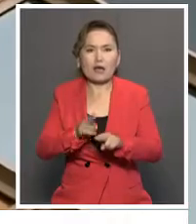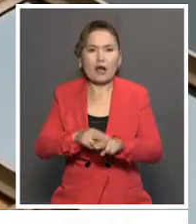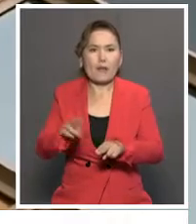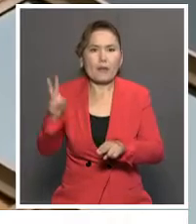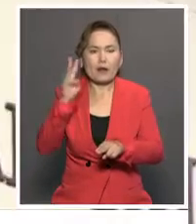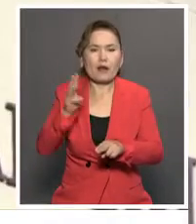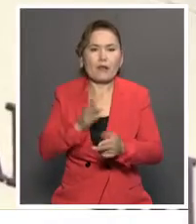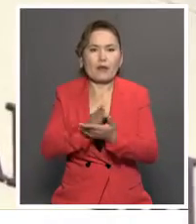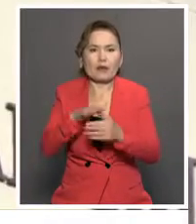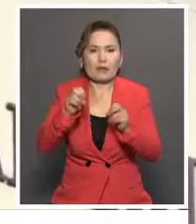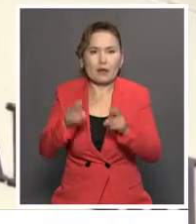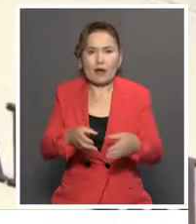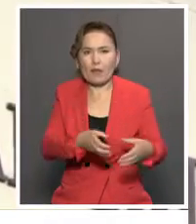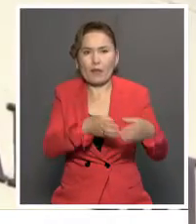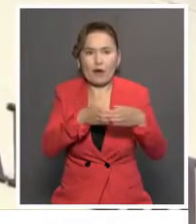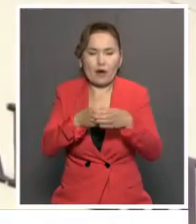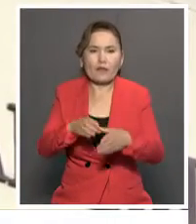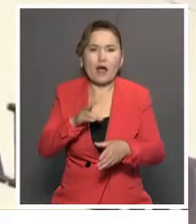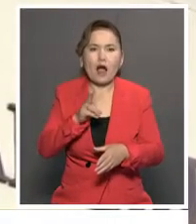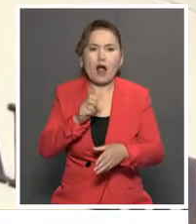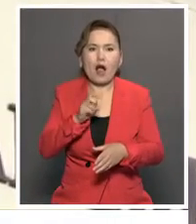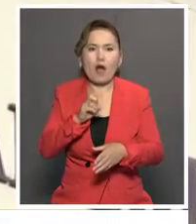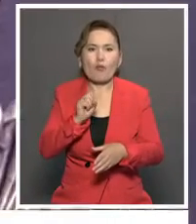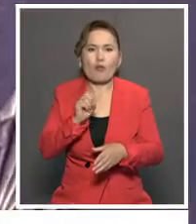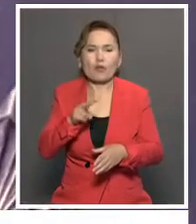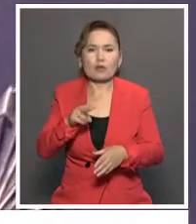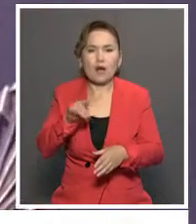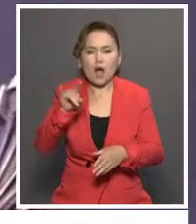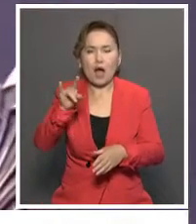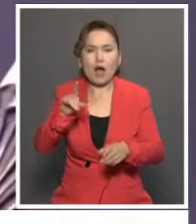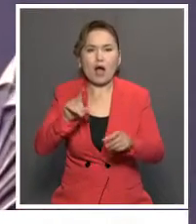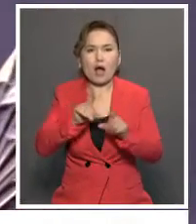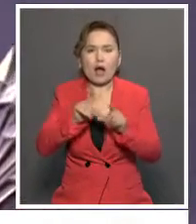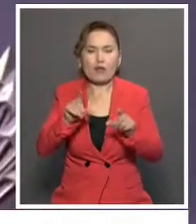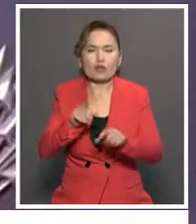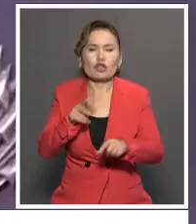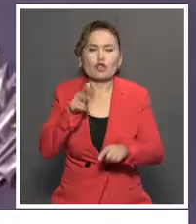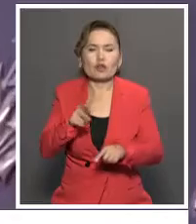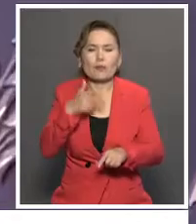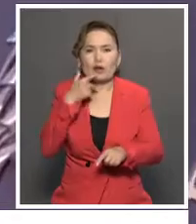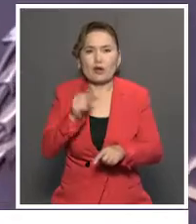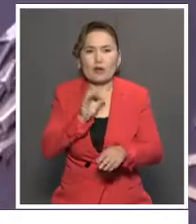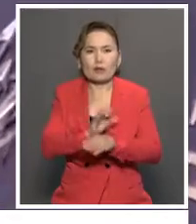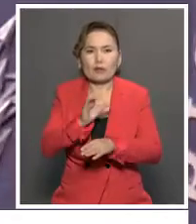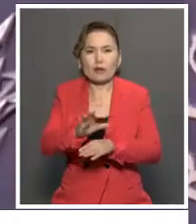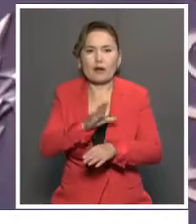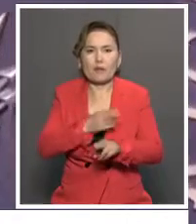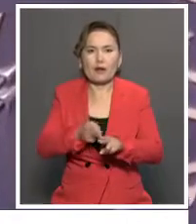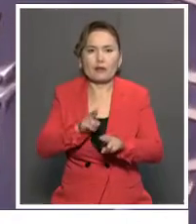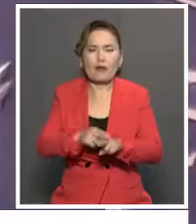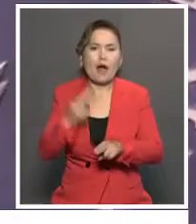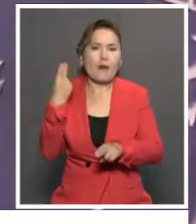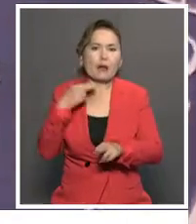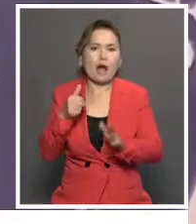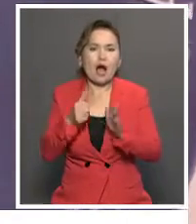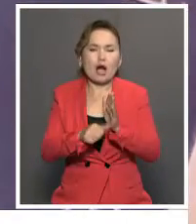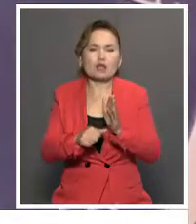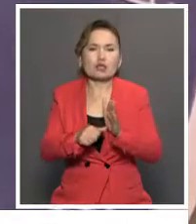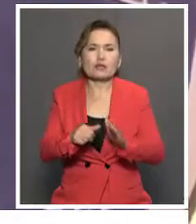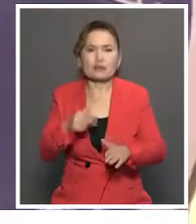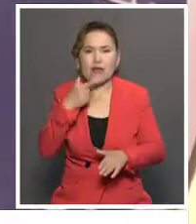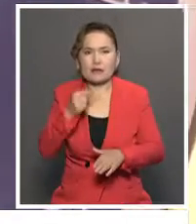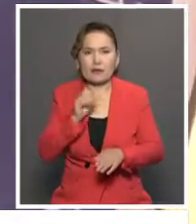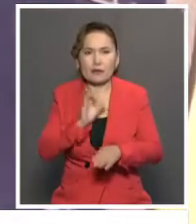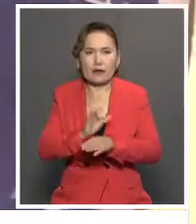қызметкерлерін эвакуациялау үшін Кабул әуежайына 3000-дай жауынгер жіберетін болды. Британия 600 сарбаз аттандырмақ. Дегенмен